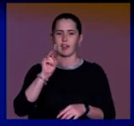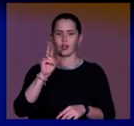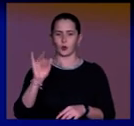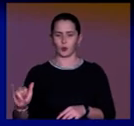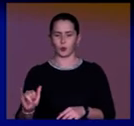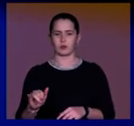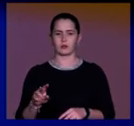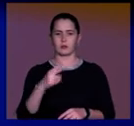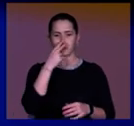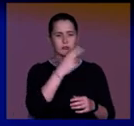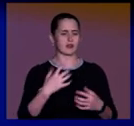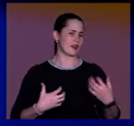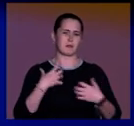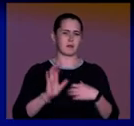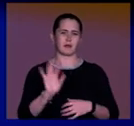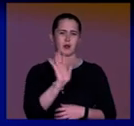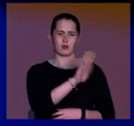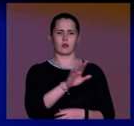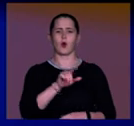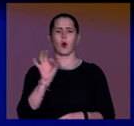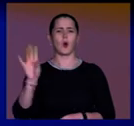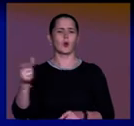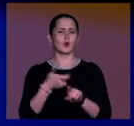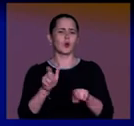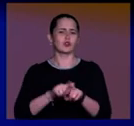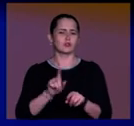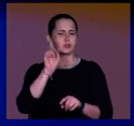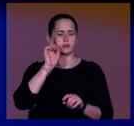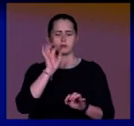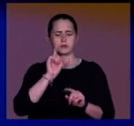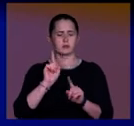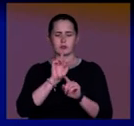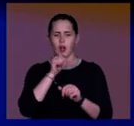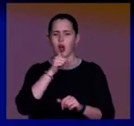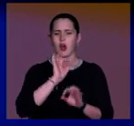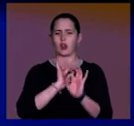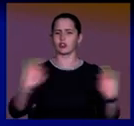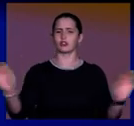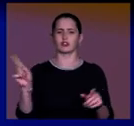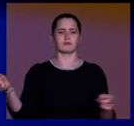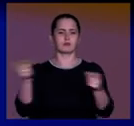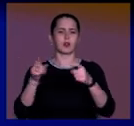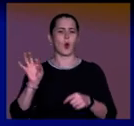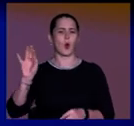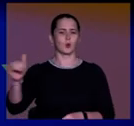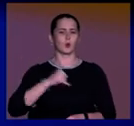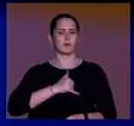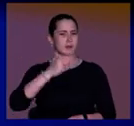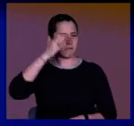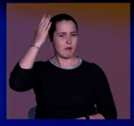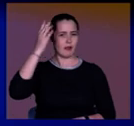дачнику не беспокойтесь пожалуйста он очень хорошо умеет лазить по деревьям он у меня молодец